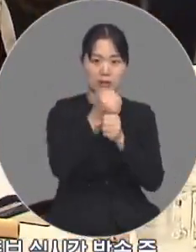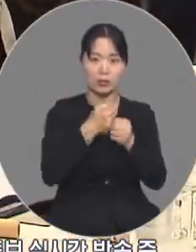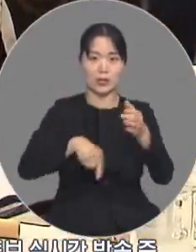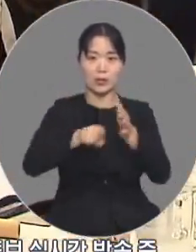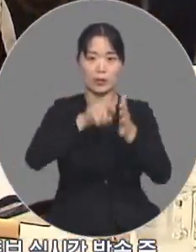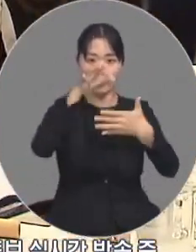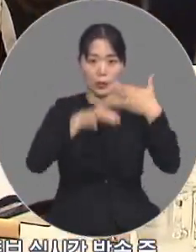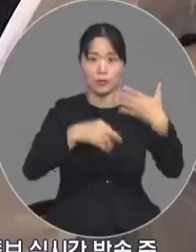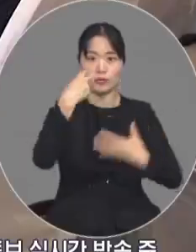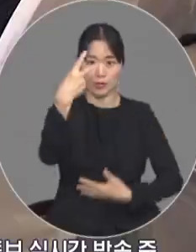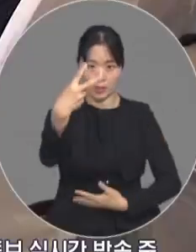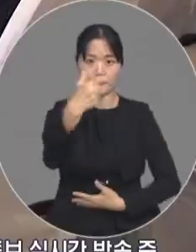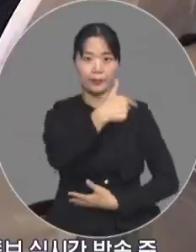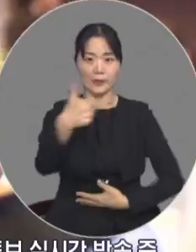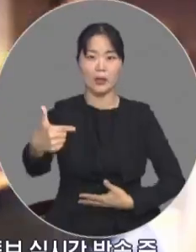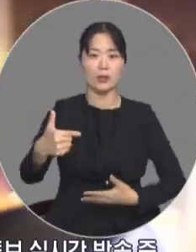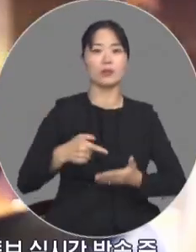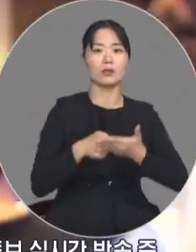선언했습니다.